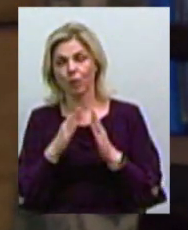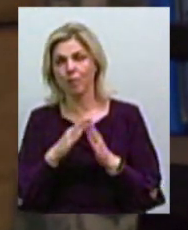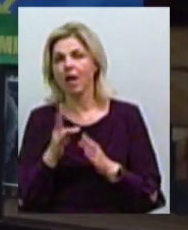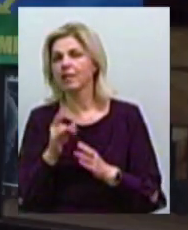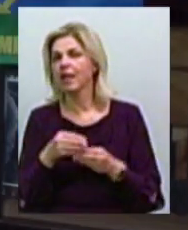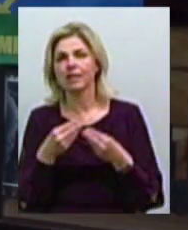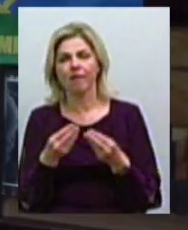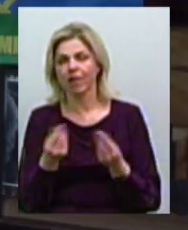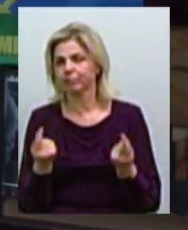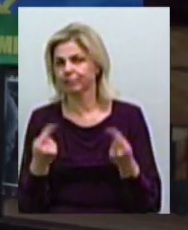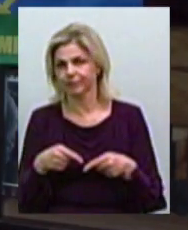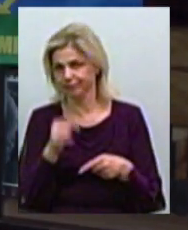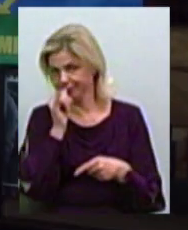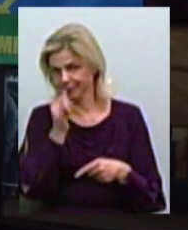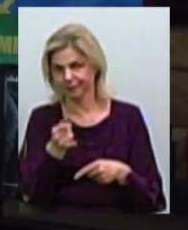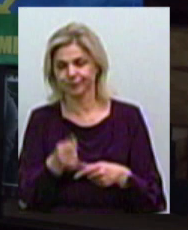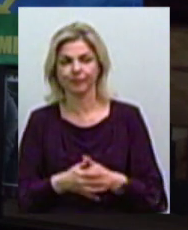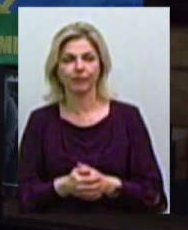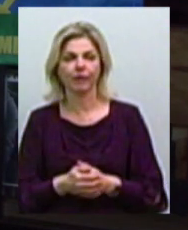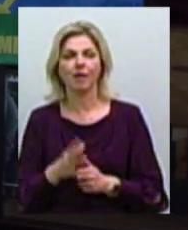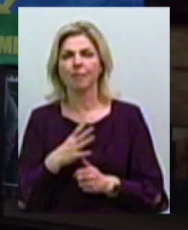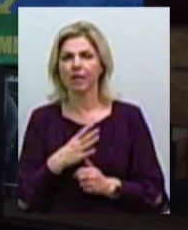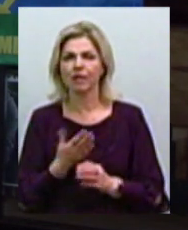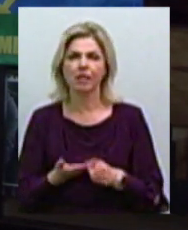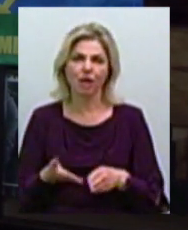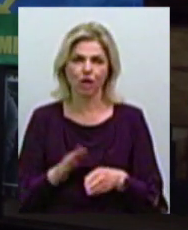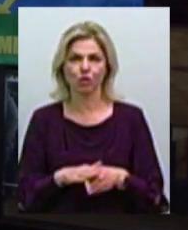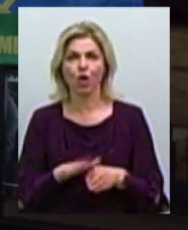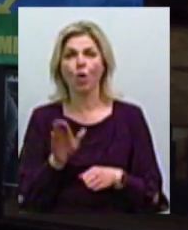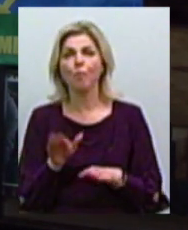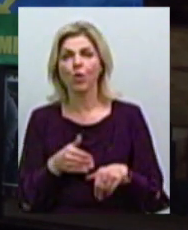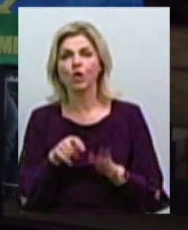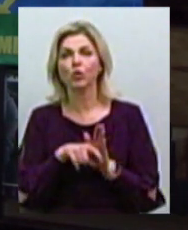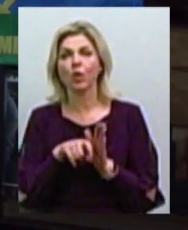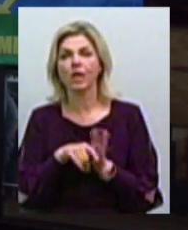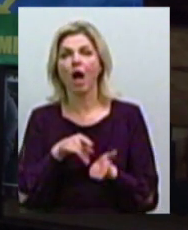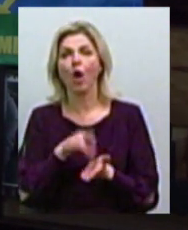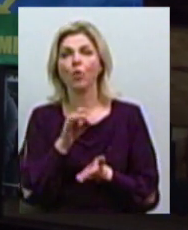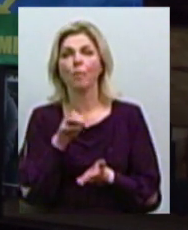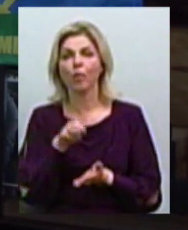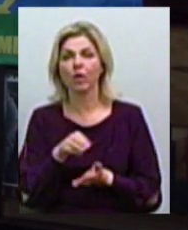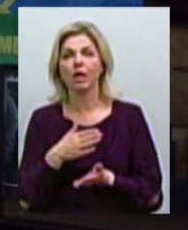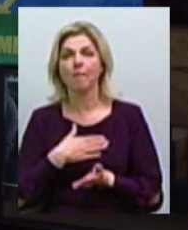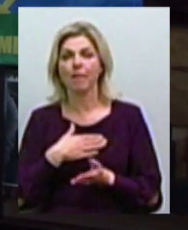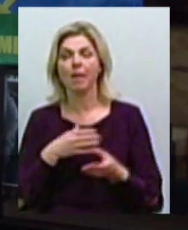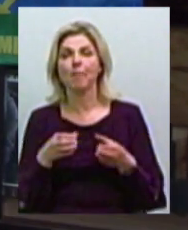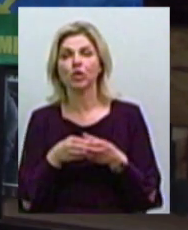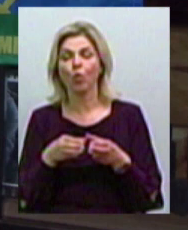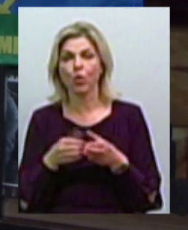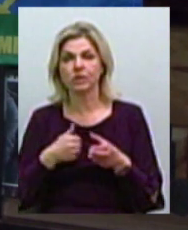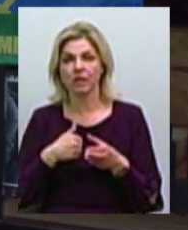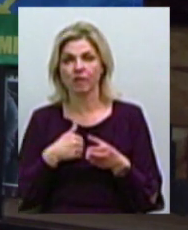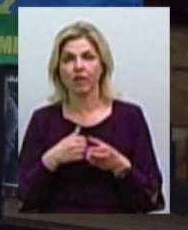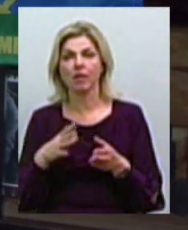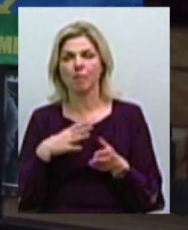духом. Було досить тяжко, тому що після Донецького аеропорту мій підрозділ, який приймав досить активну